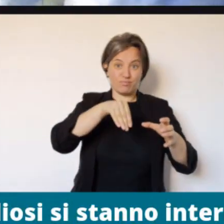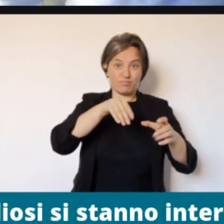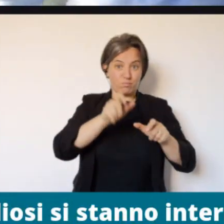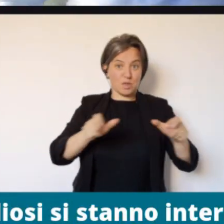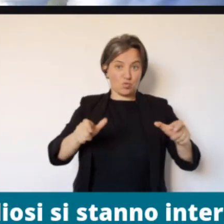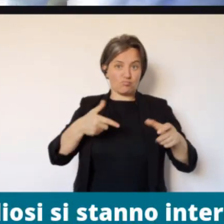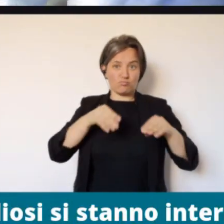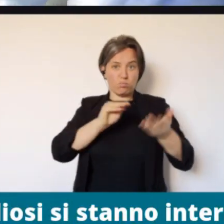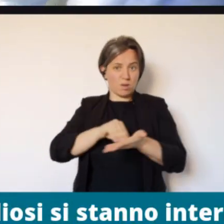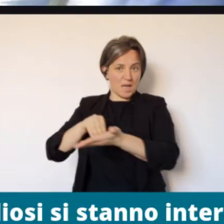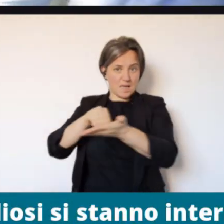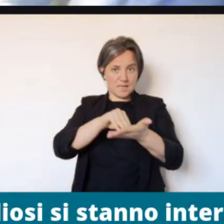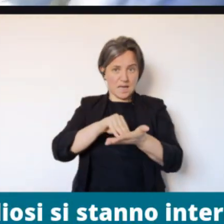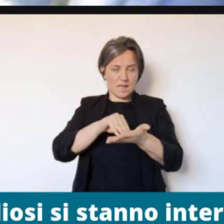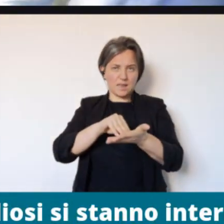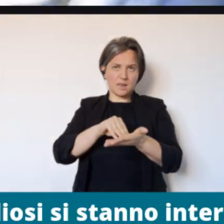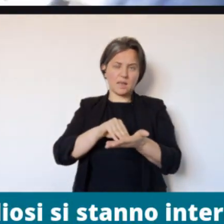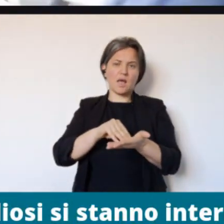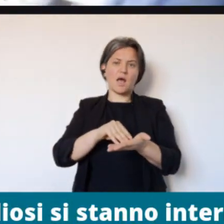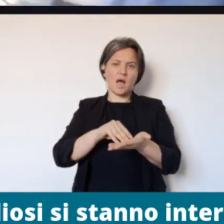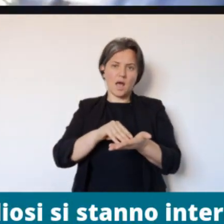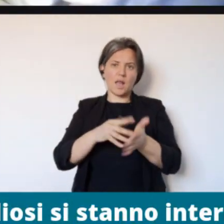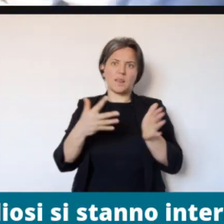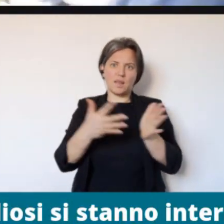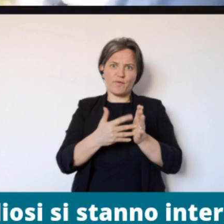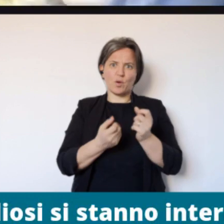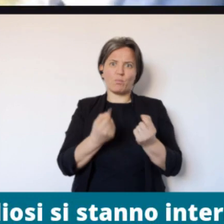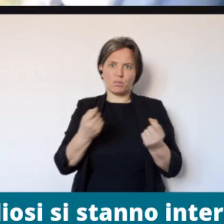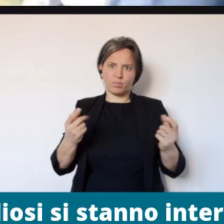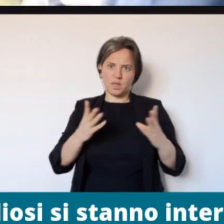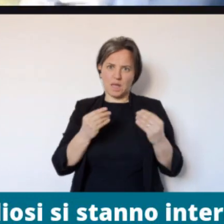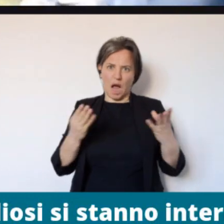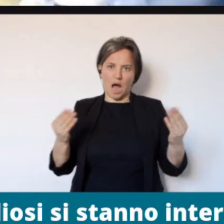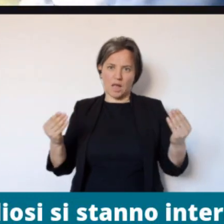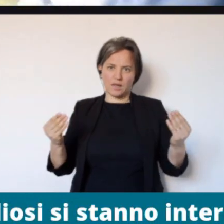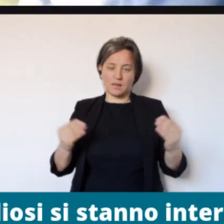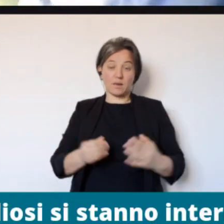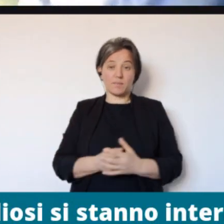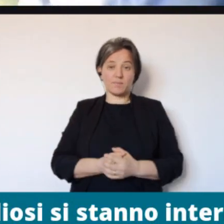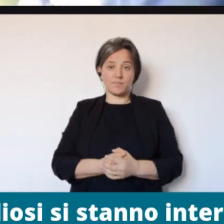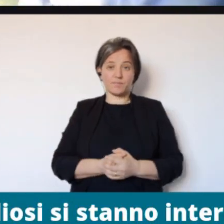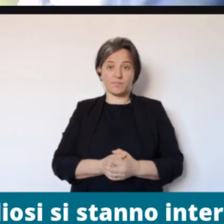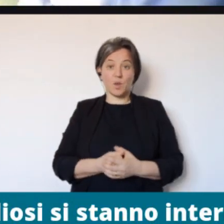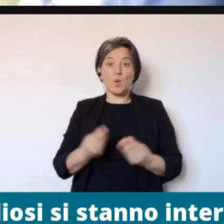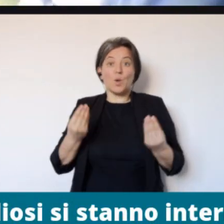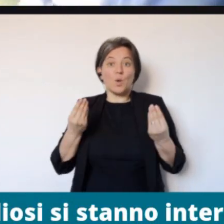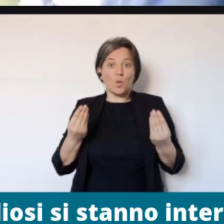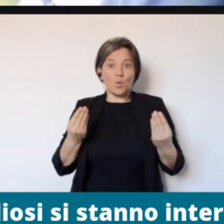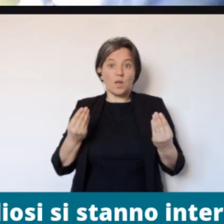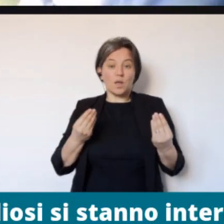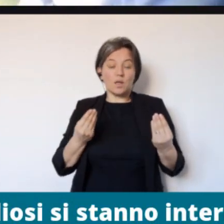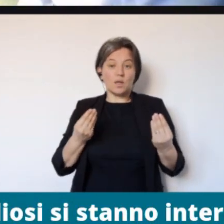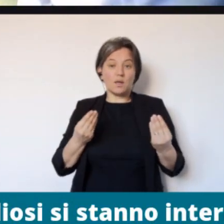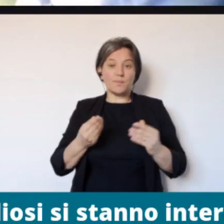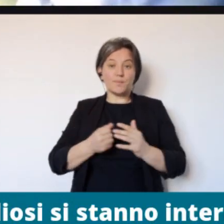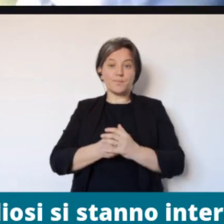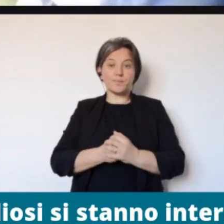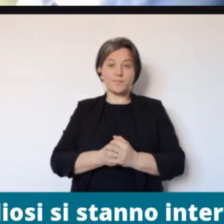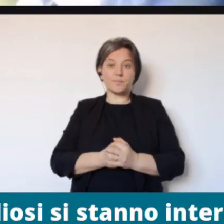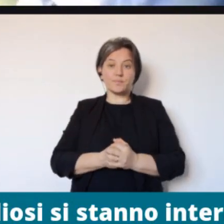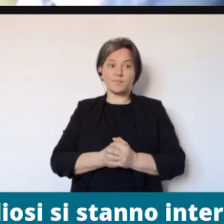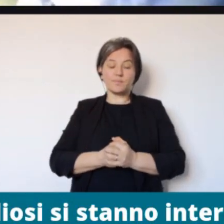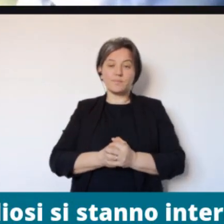nella quale siamo è una società che presenta diverse difficoltà e quindi